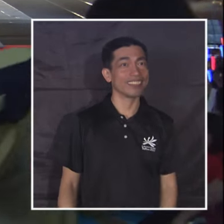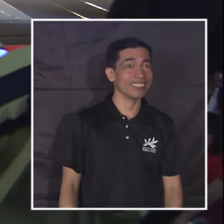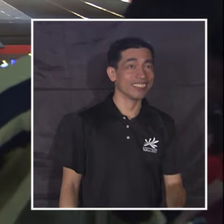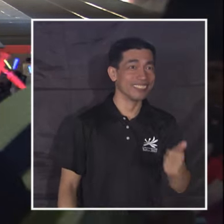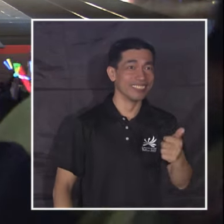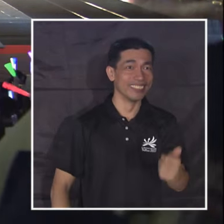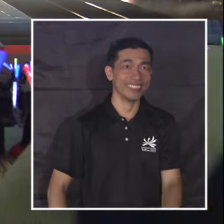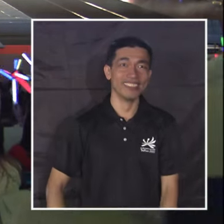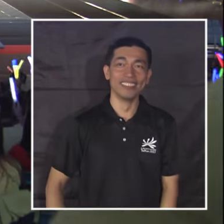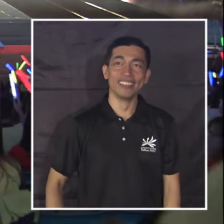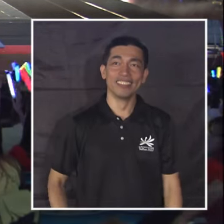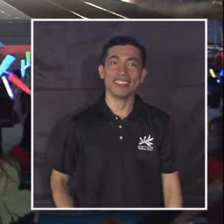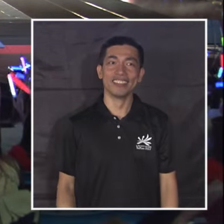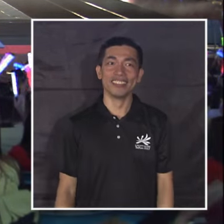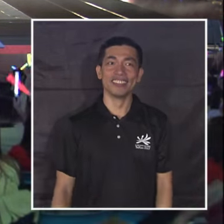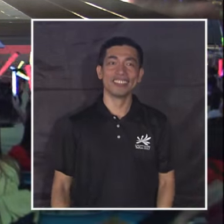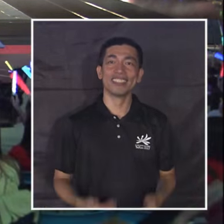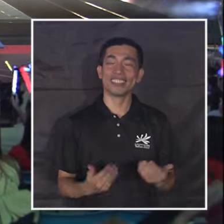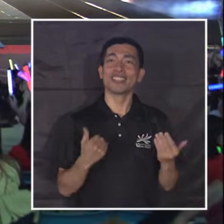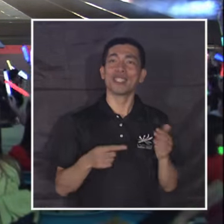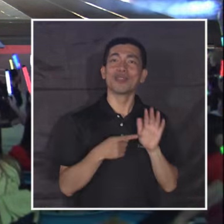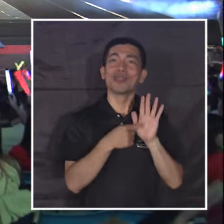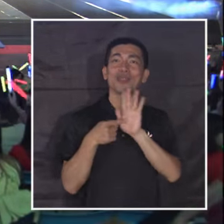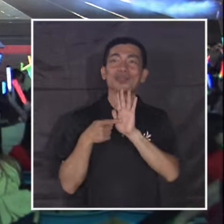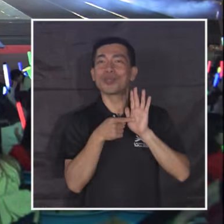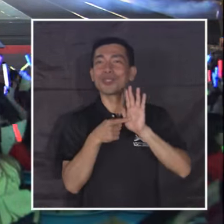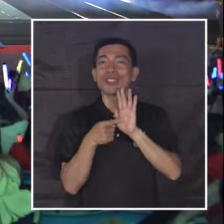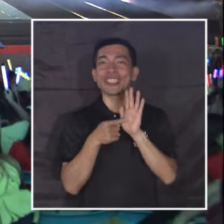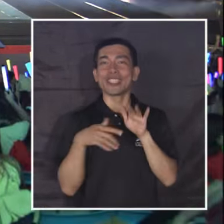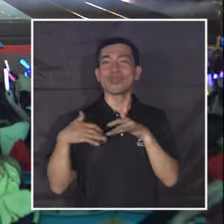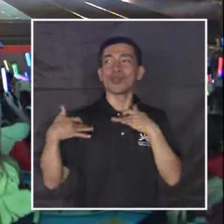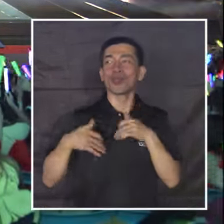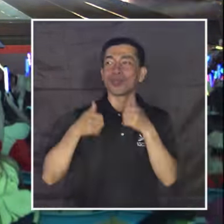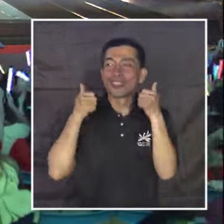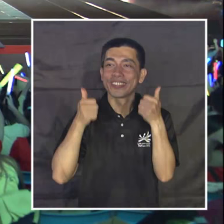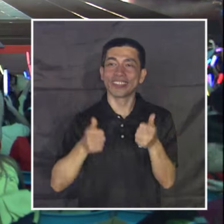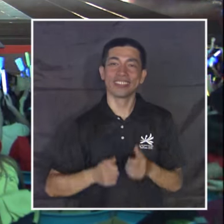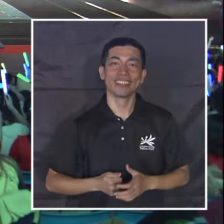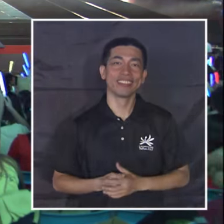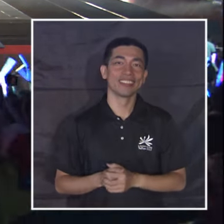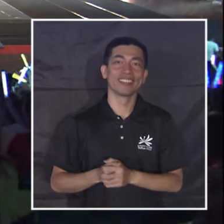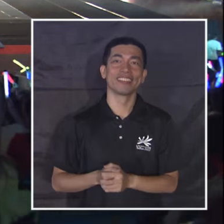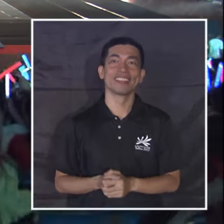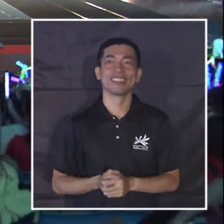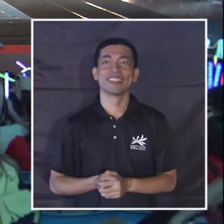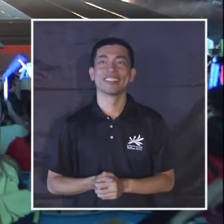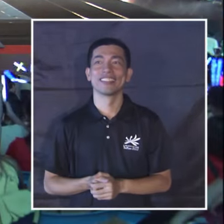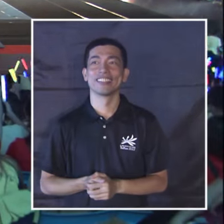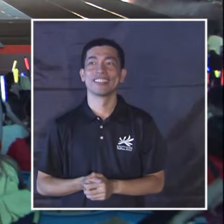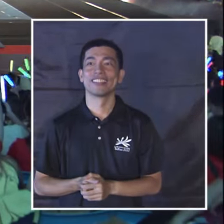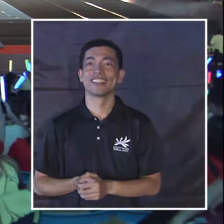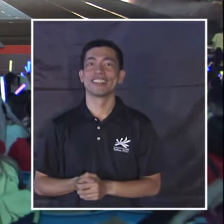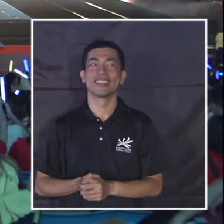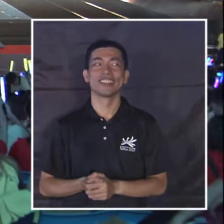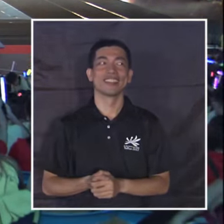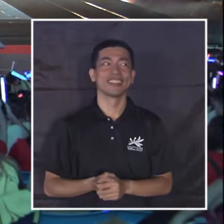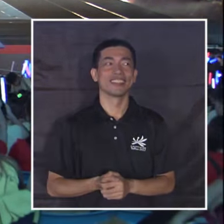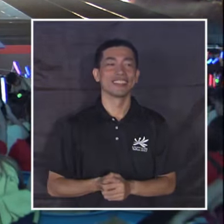待会就要展现你们的热情了，每一个表演都非常的精彩，期待你们也热情的参与